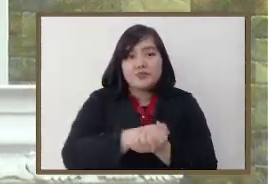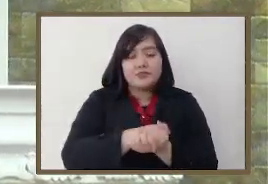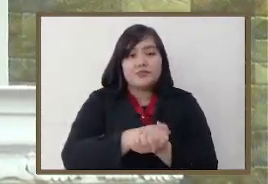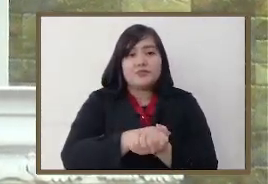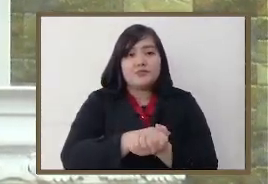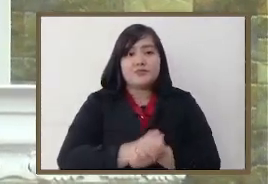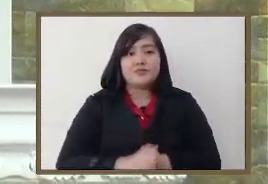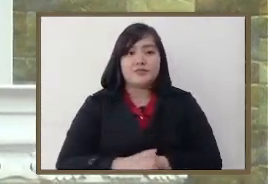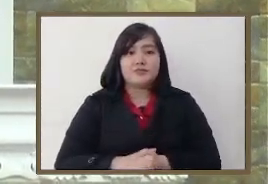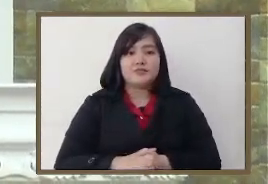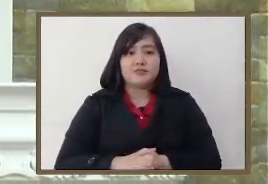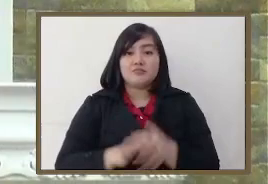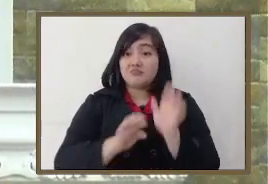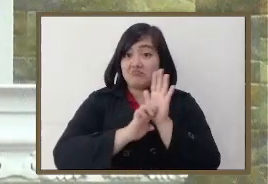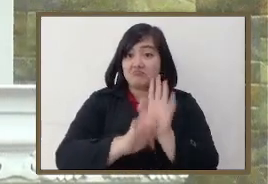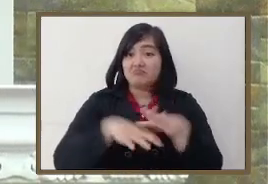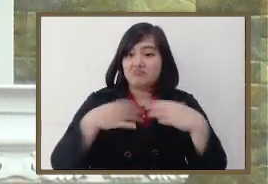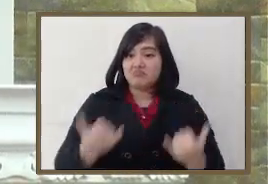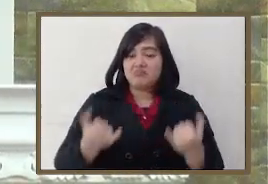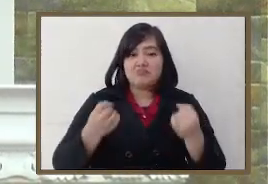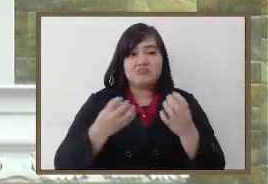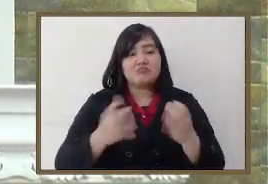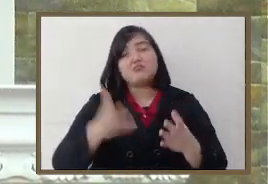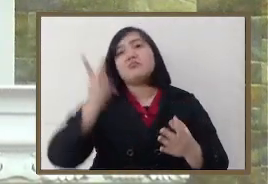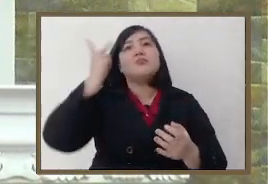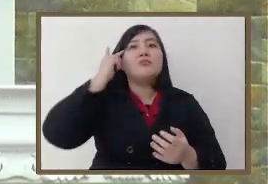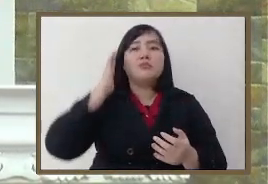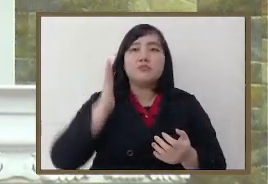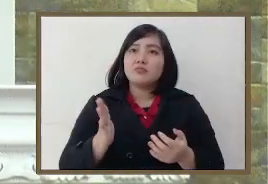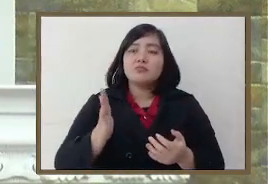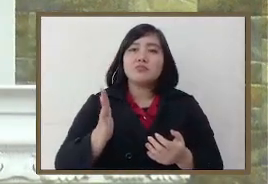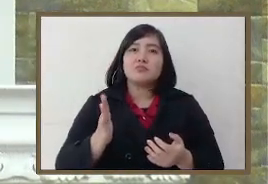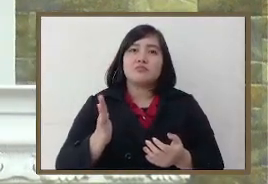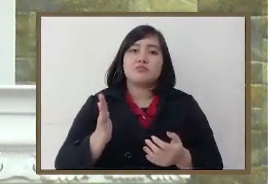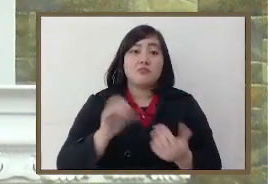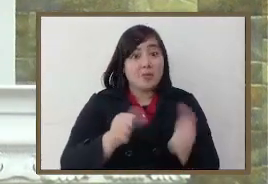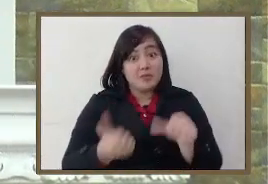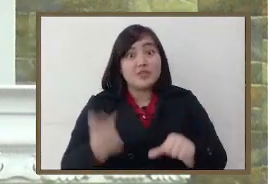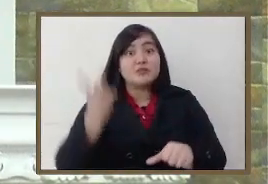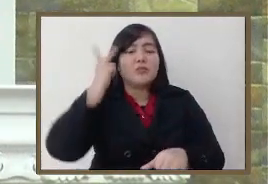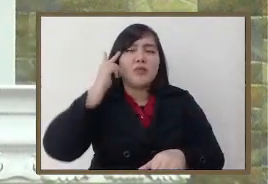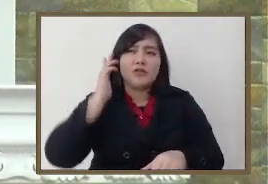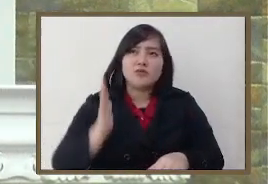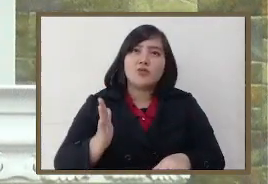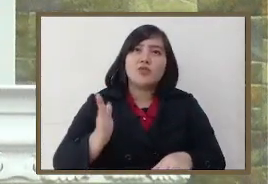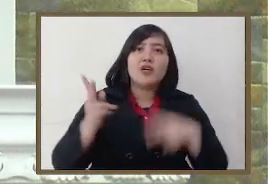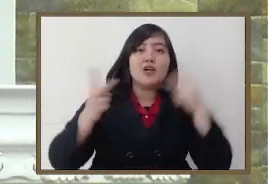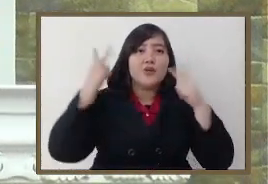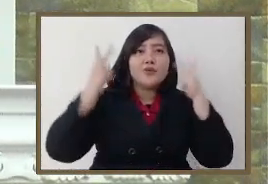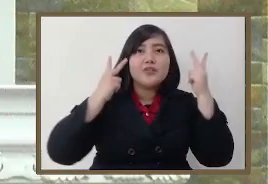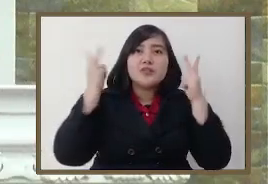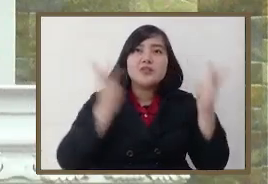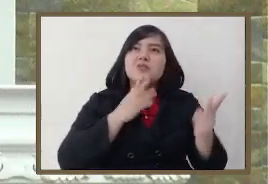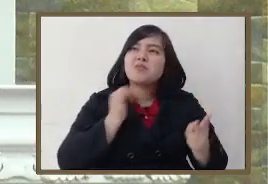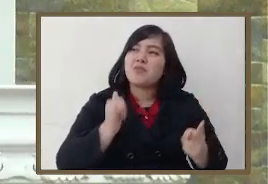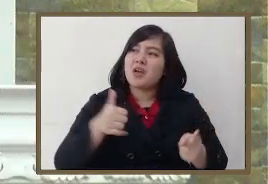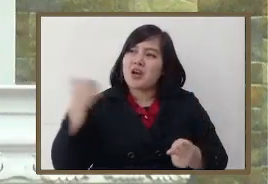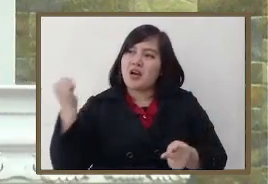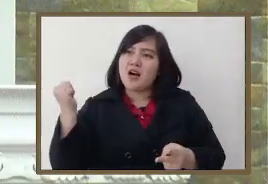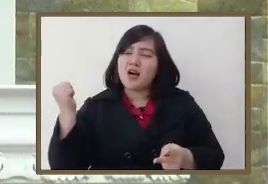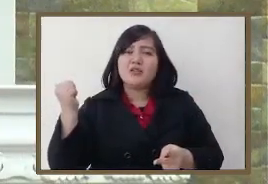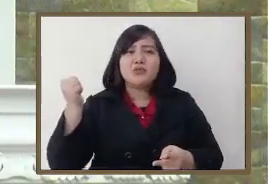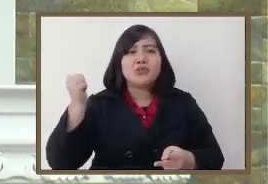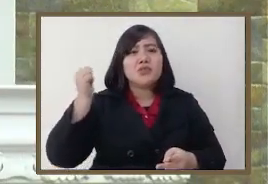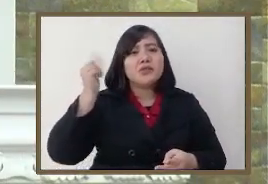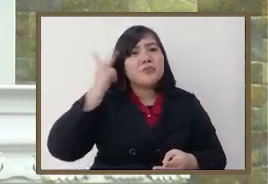pa, no? Na nilapitan lamang dinalaw ng tatlong pastors, sinabi na na mali yung tithings,